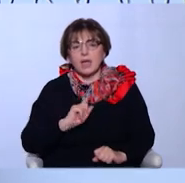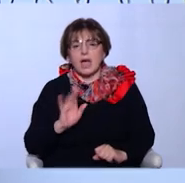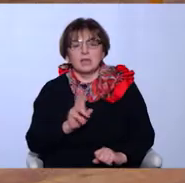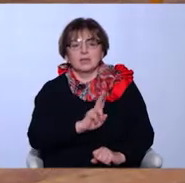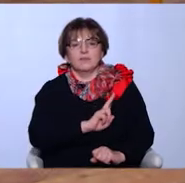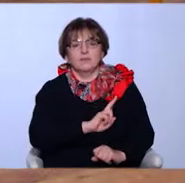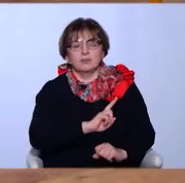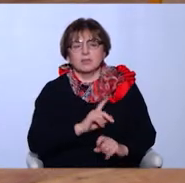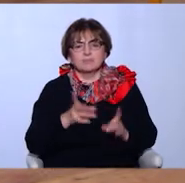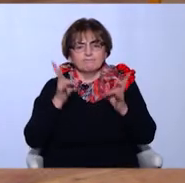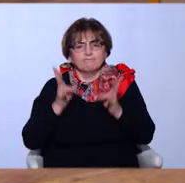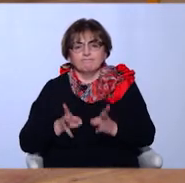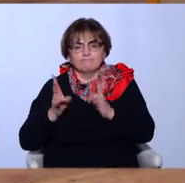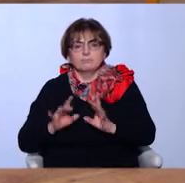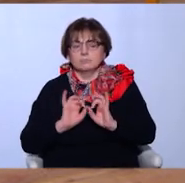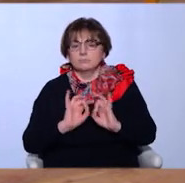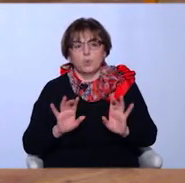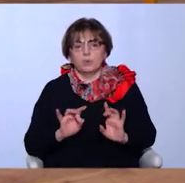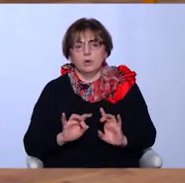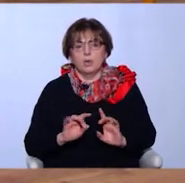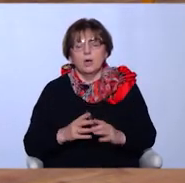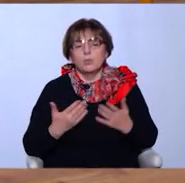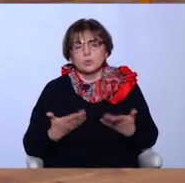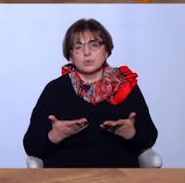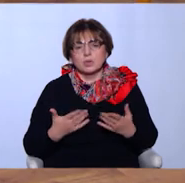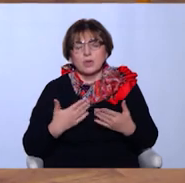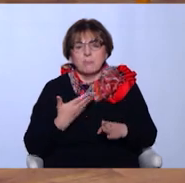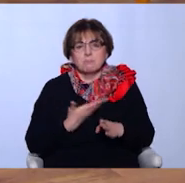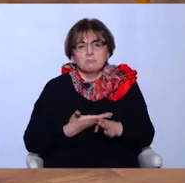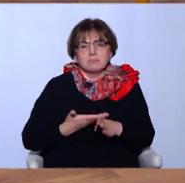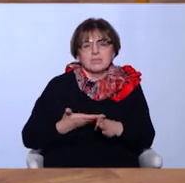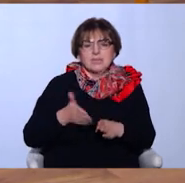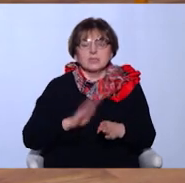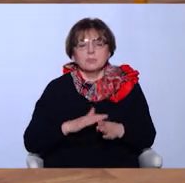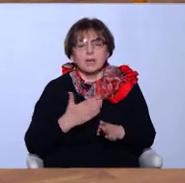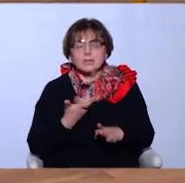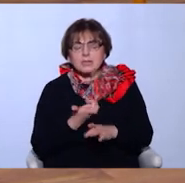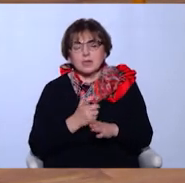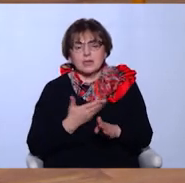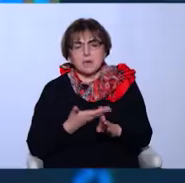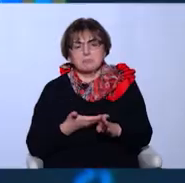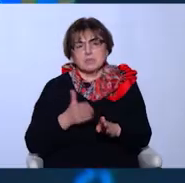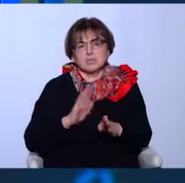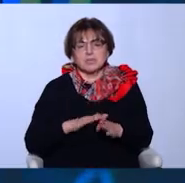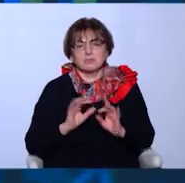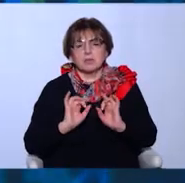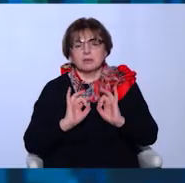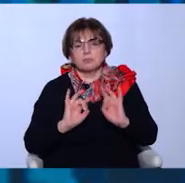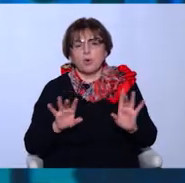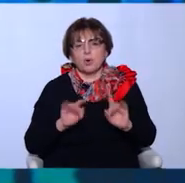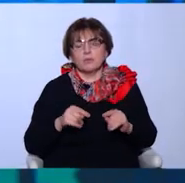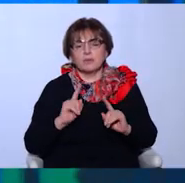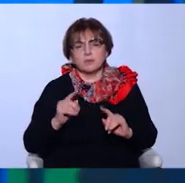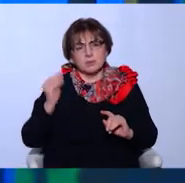გვიყვარს ტრაგედიების მოყოლა. უფრო სწორად, მძიმეა, ძალიან მძიმეა. გაიხსენო